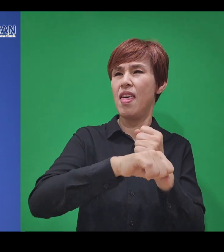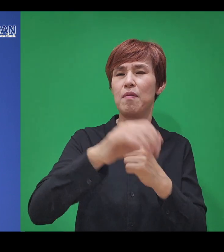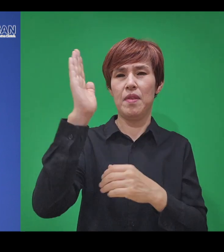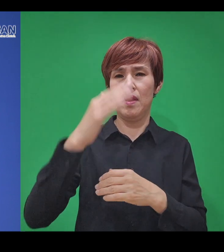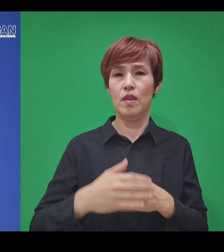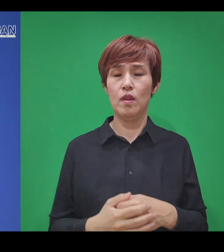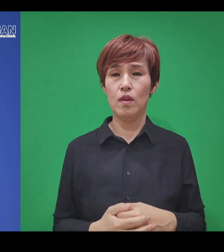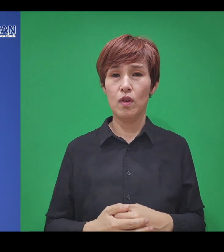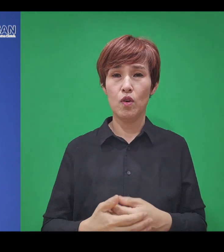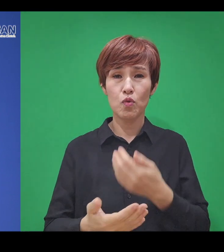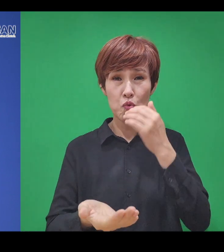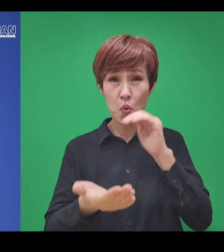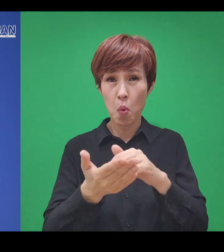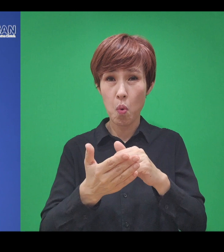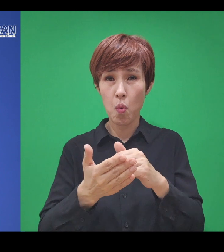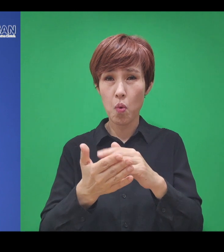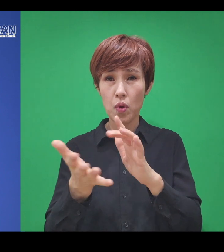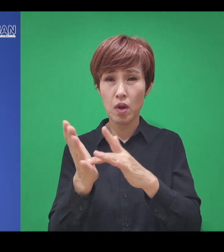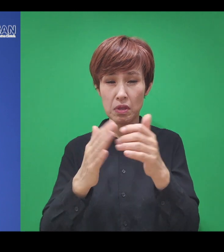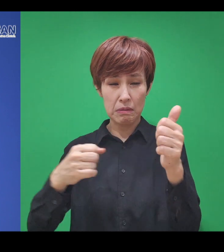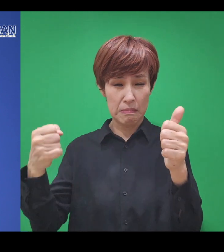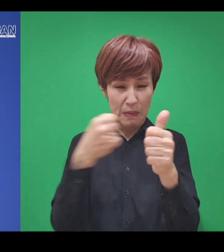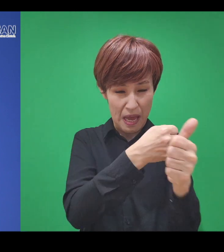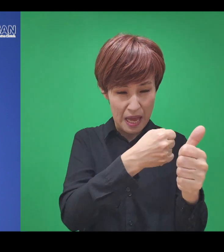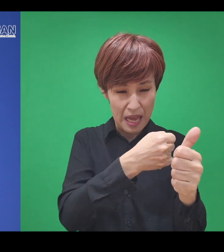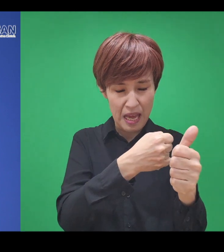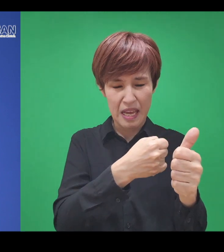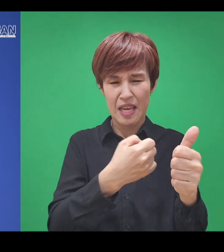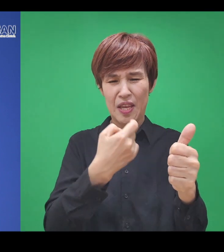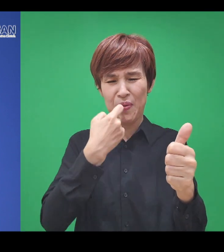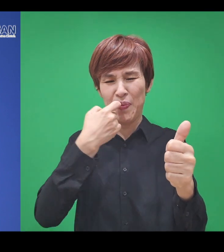돌로 쳐 죽이기에는 너무 아쉬워요.